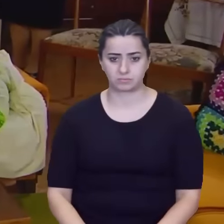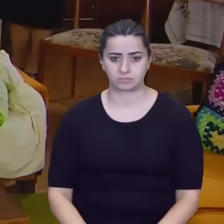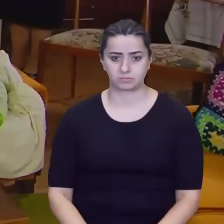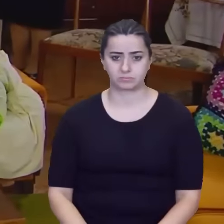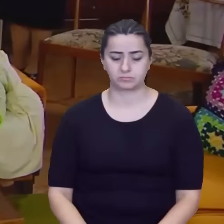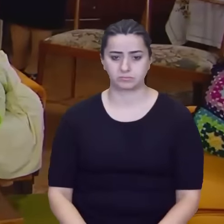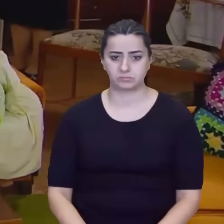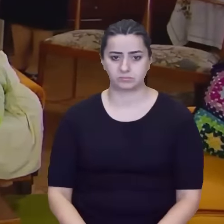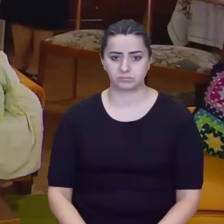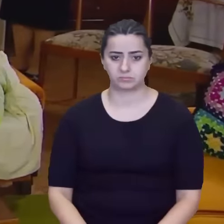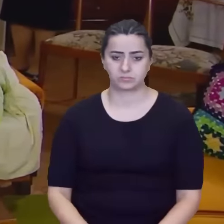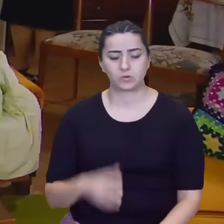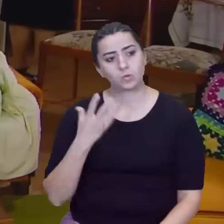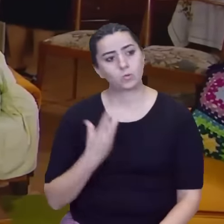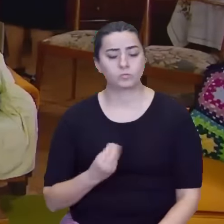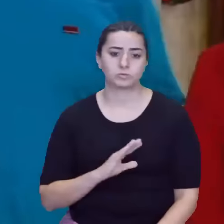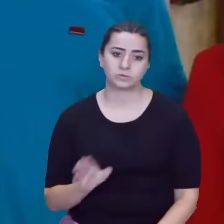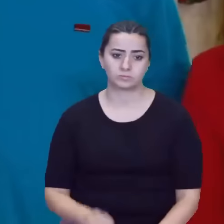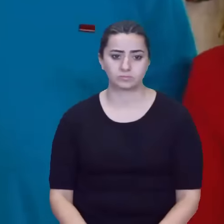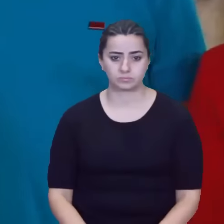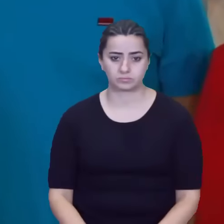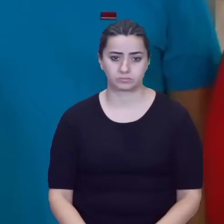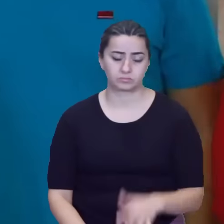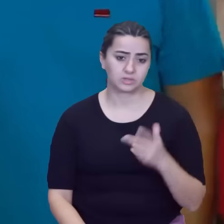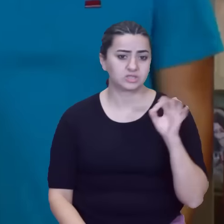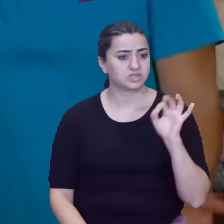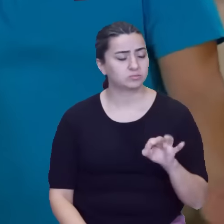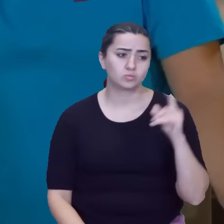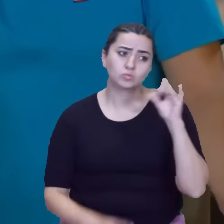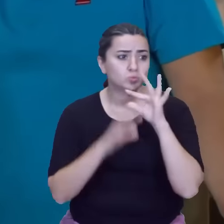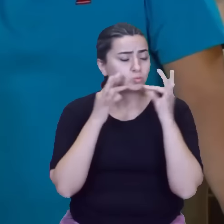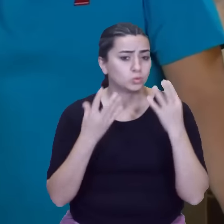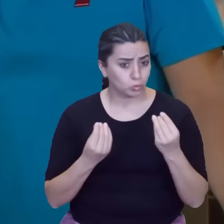Evet. Evet, olmuş bir kere. Tamam, belki de şu anda çok